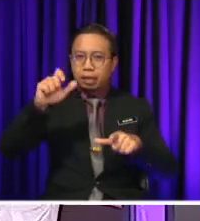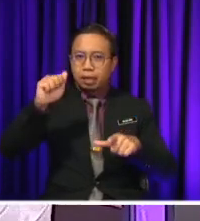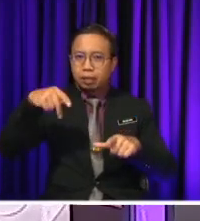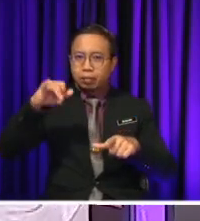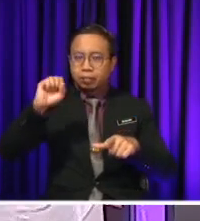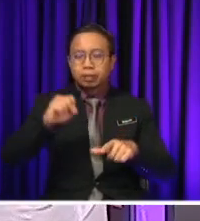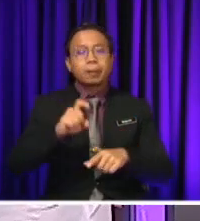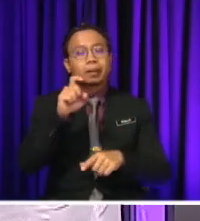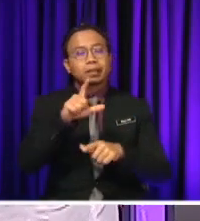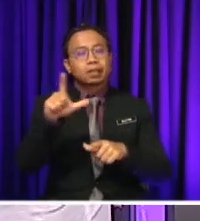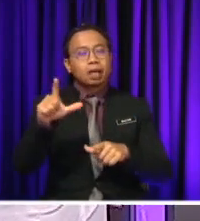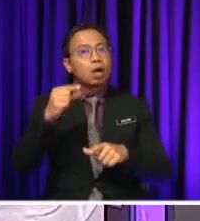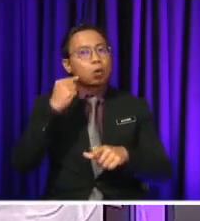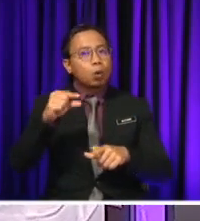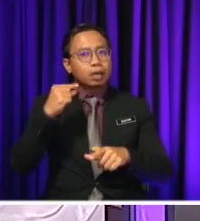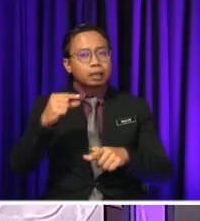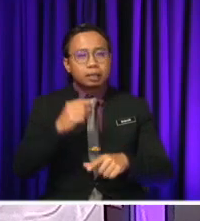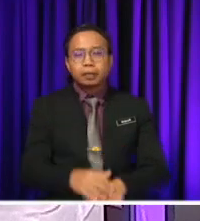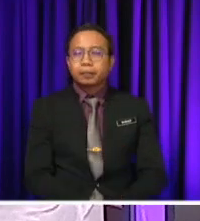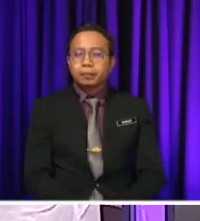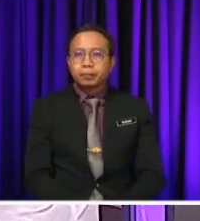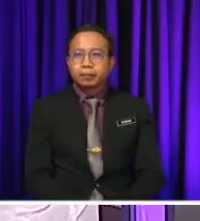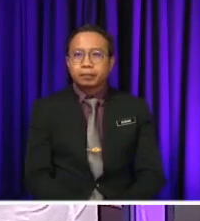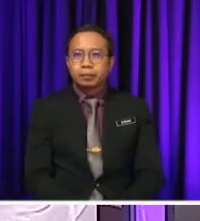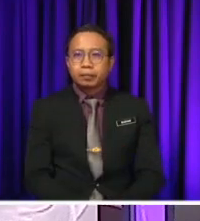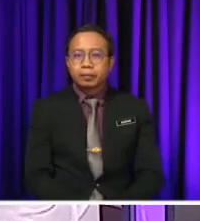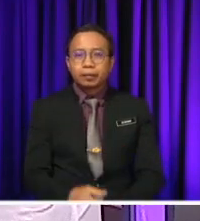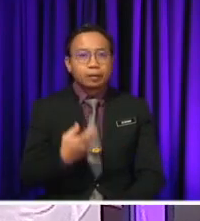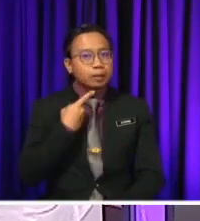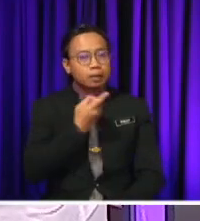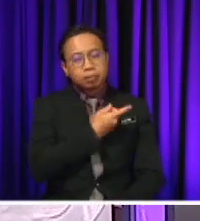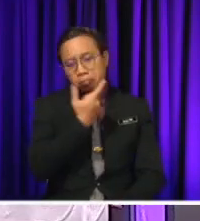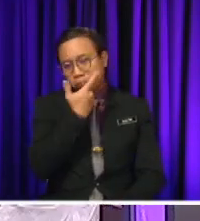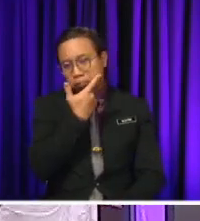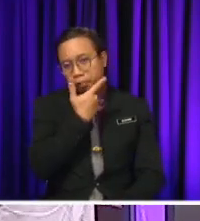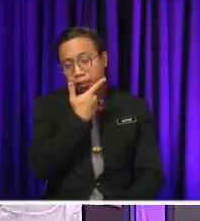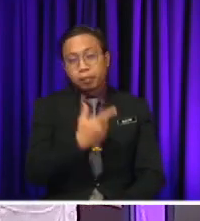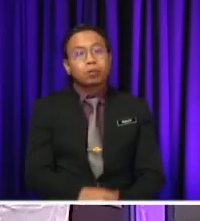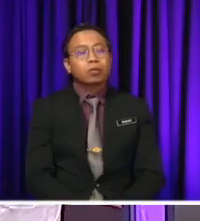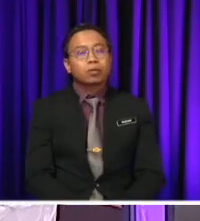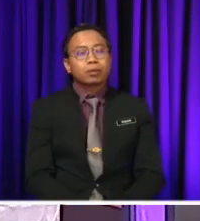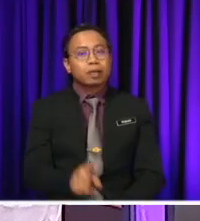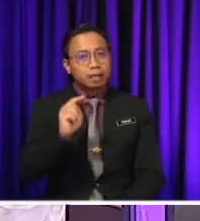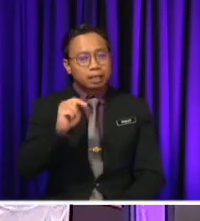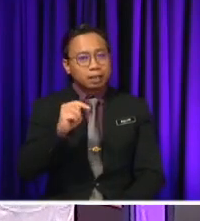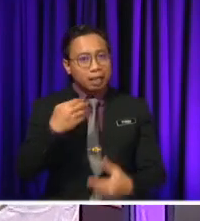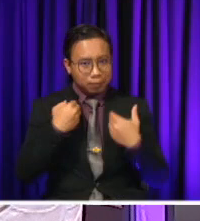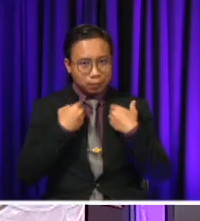Lepas itu mestilah berkualiti kalau tak ada quality Kita Tak nak lah tadi kan cantik